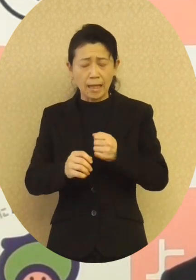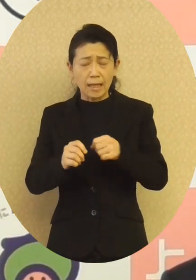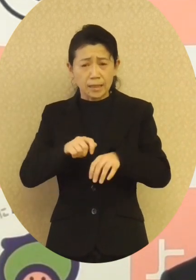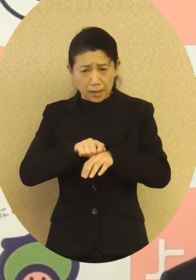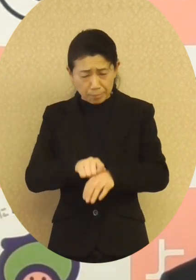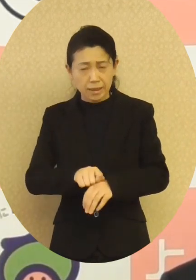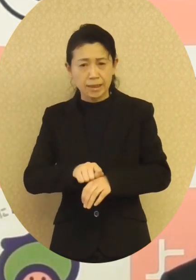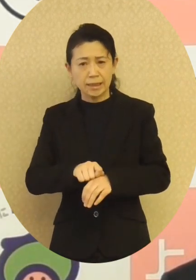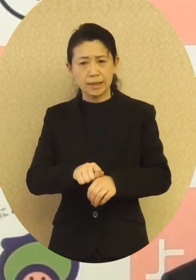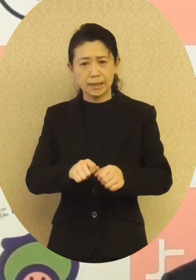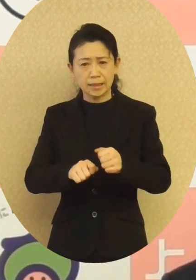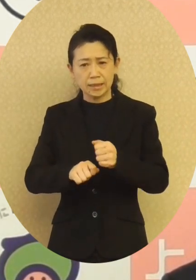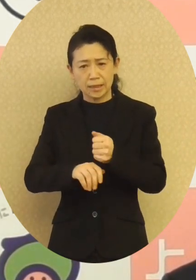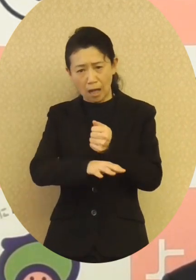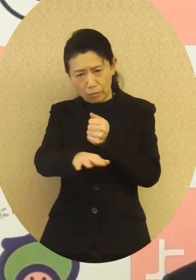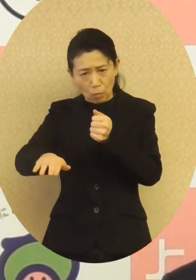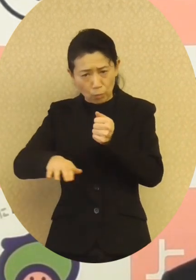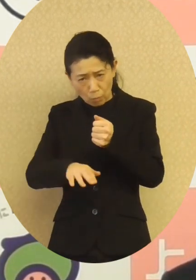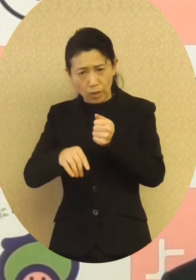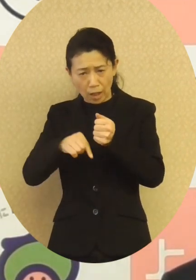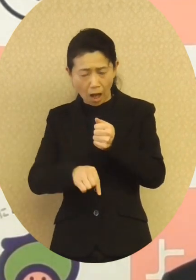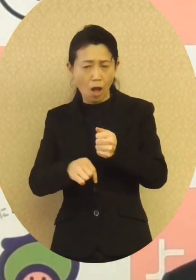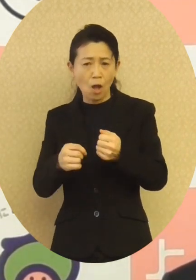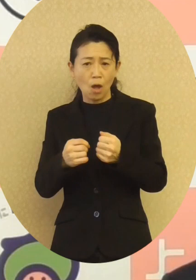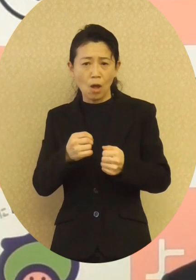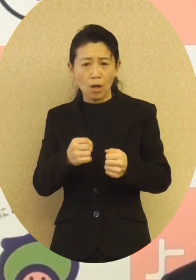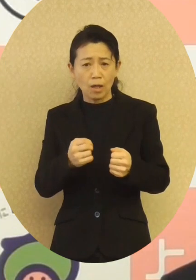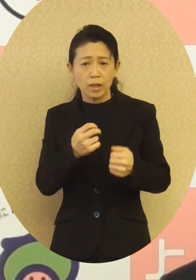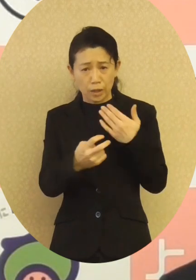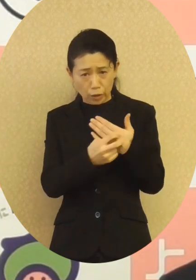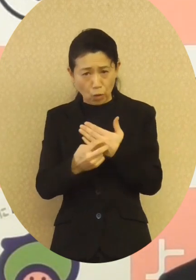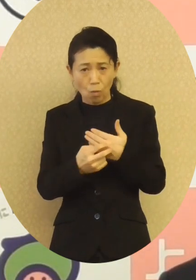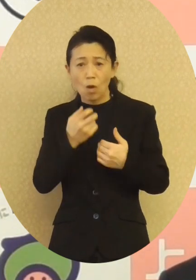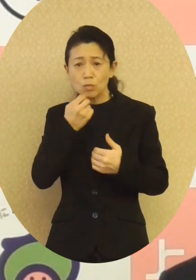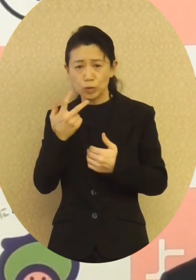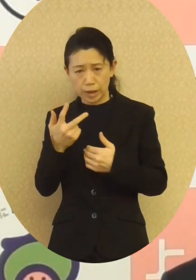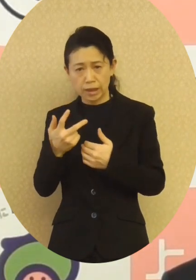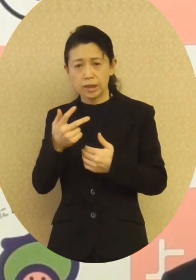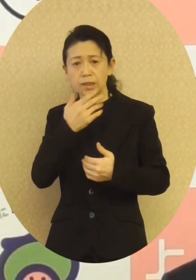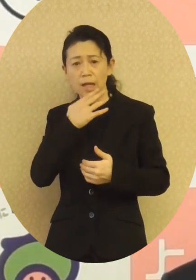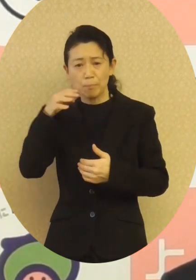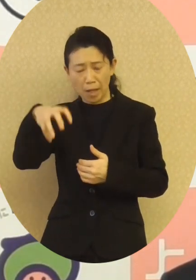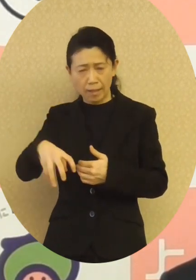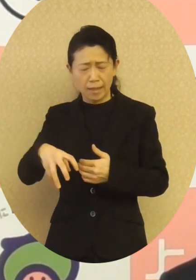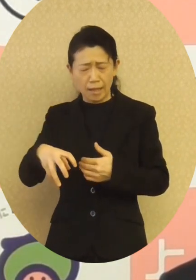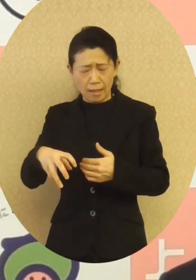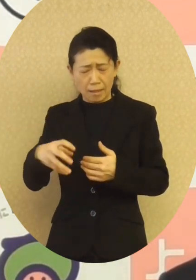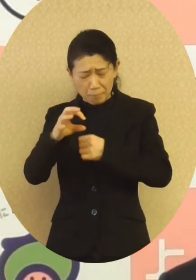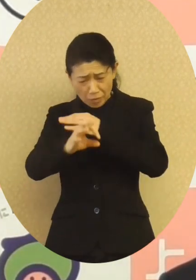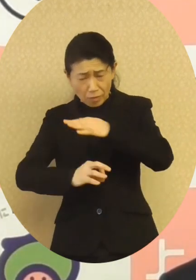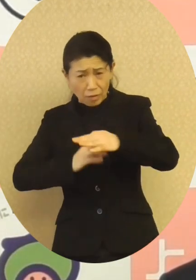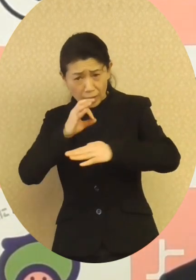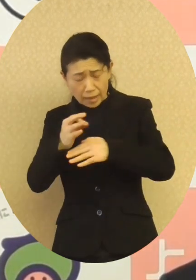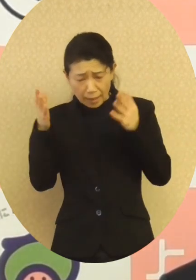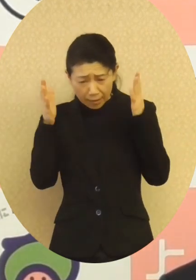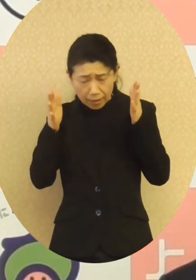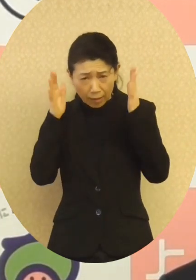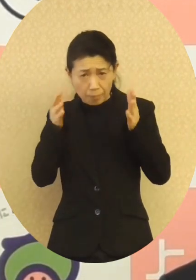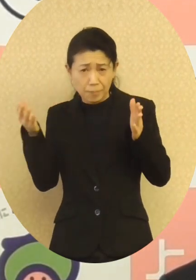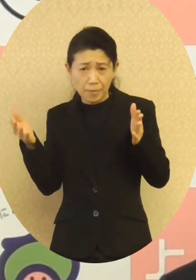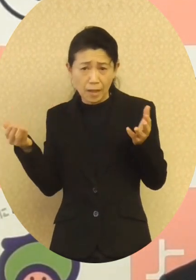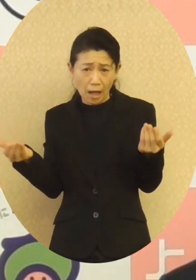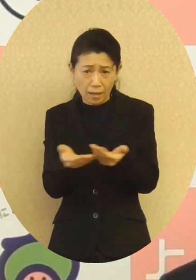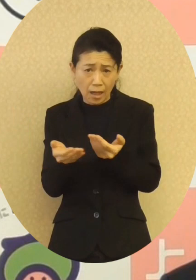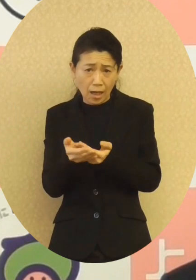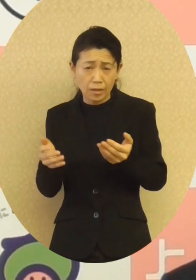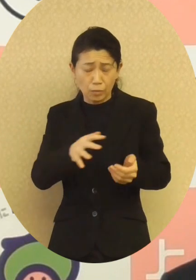厳しい環境の中でも医療や福祉現場で昼夜を問わず懸命に働く皆様に思